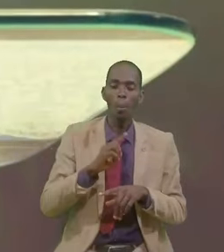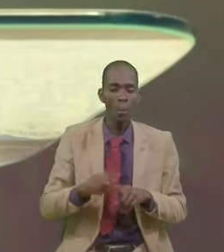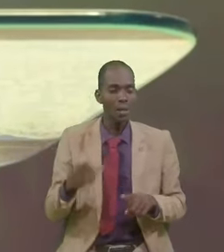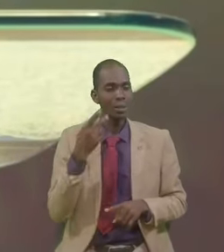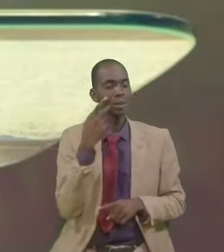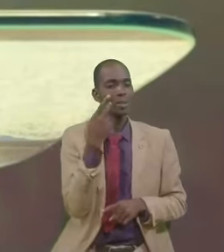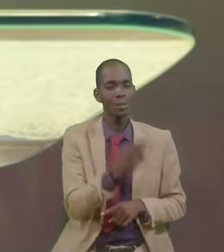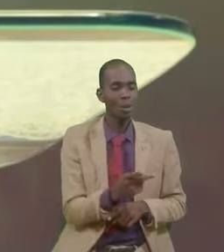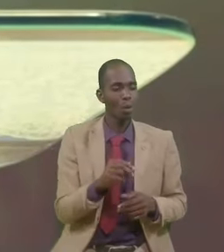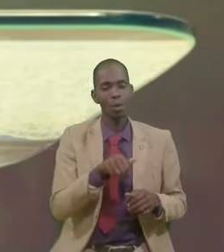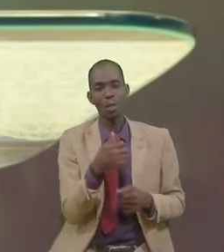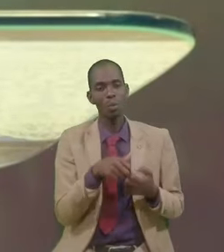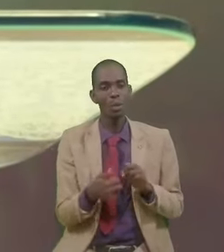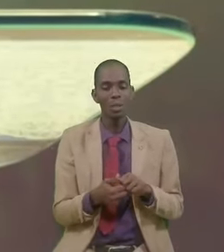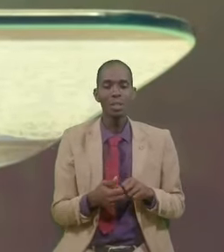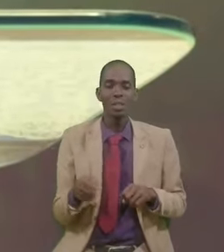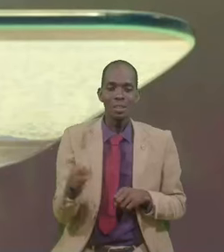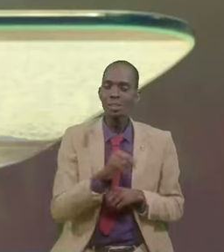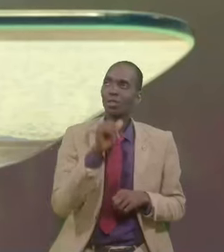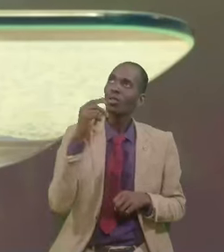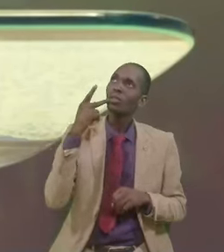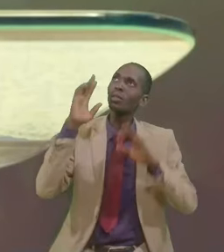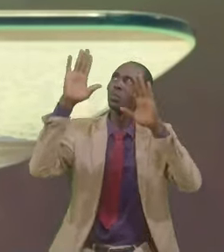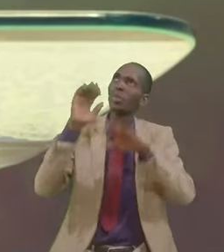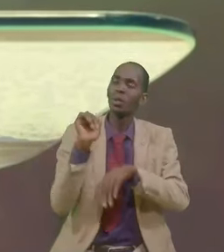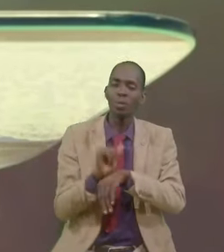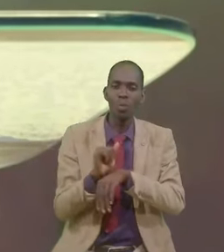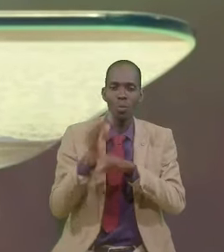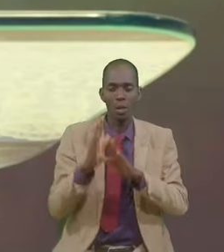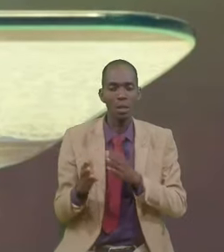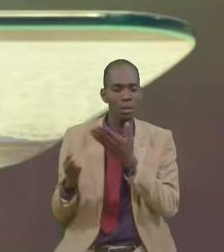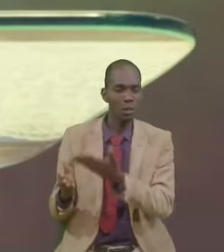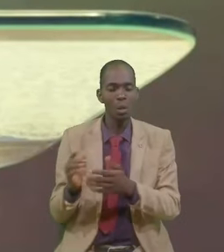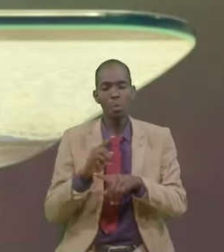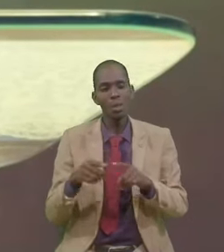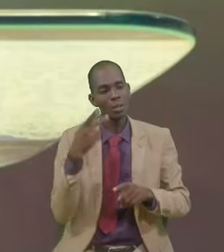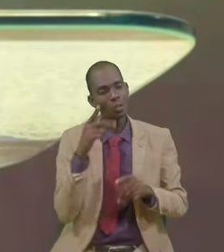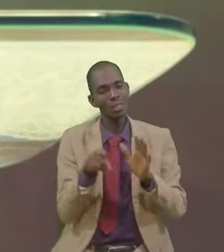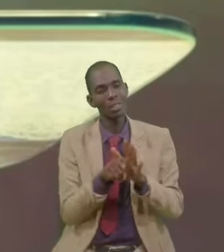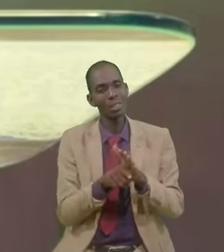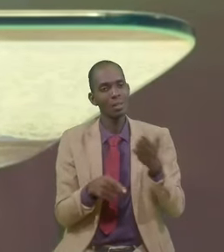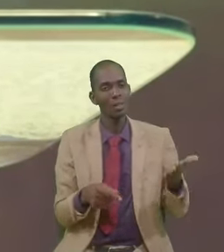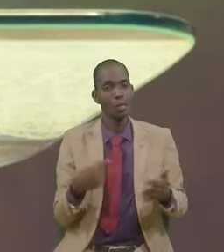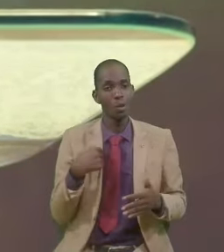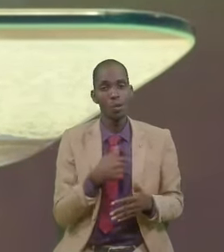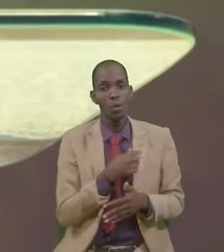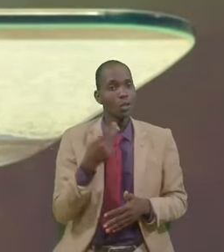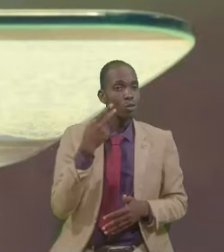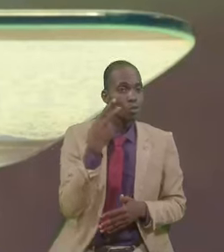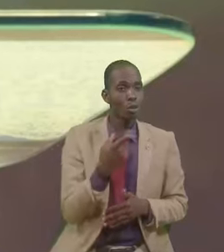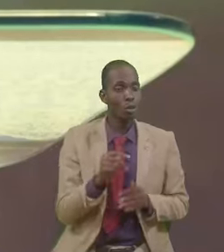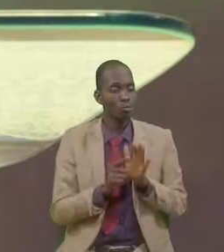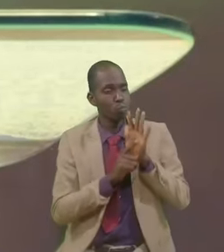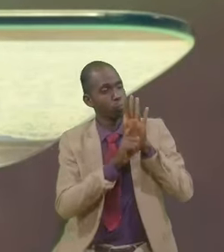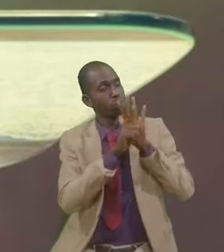vu le faiseur de miracles, et nous y avons vu les géants. Et nous y avons vu les géants. Enfants d'Anak, de